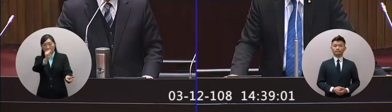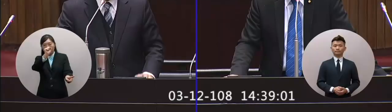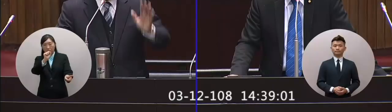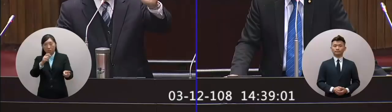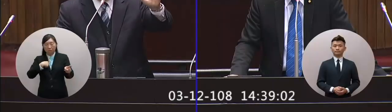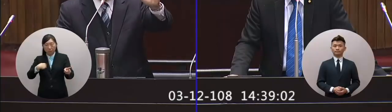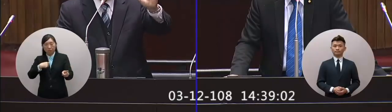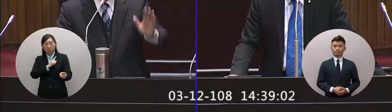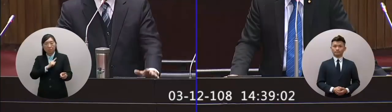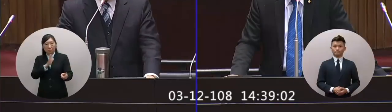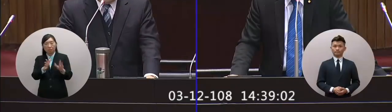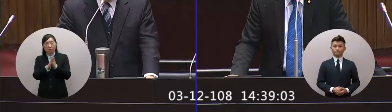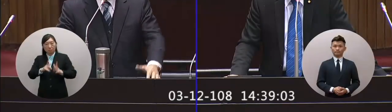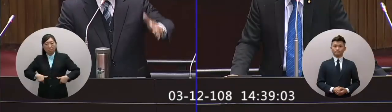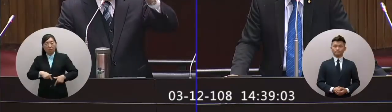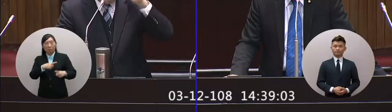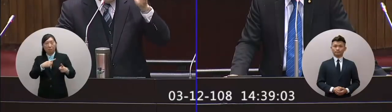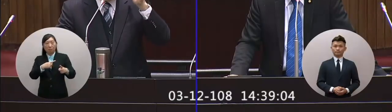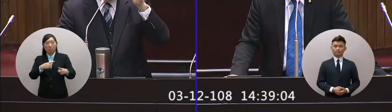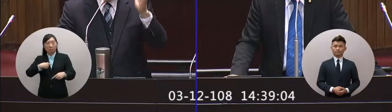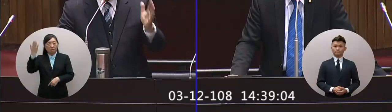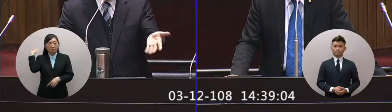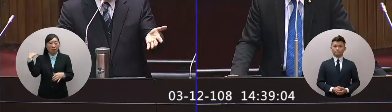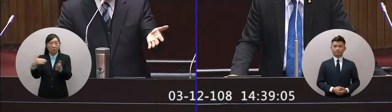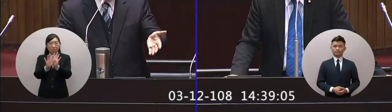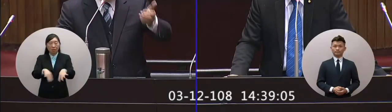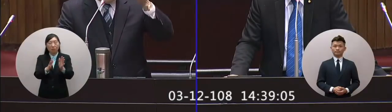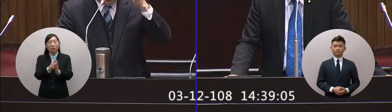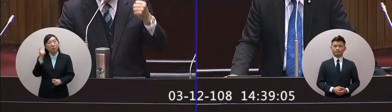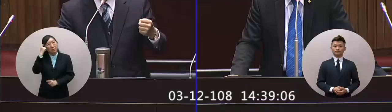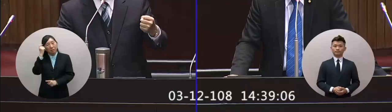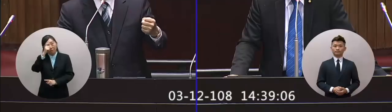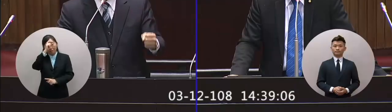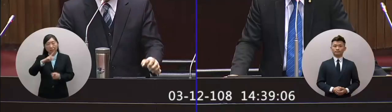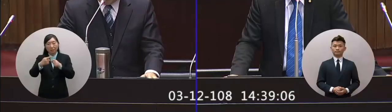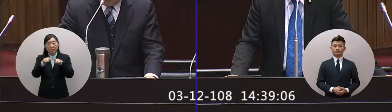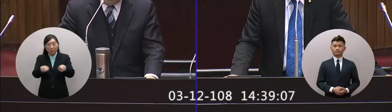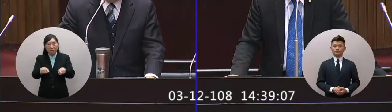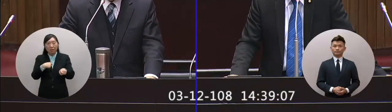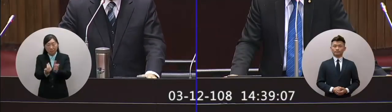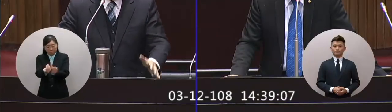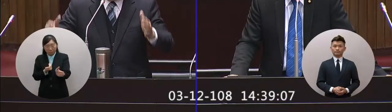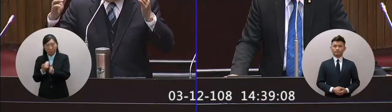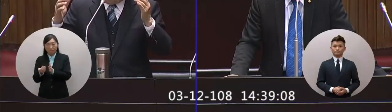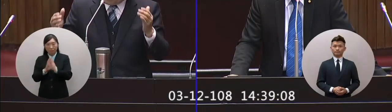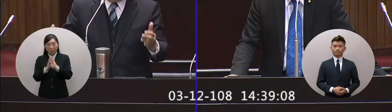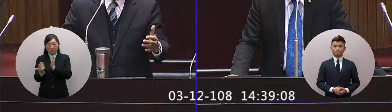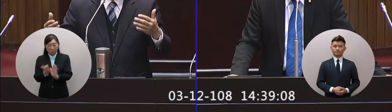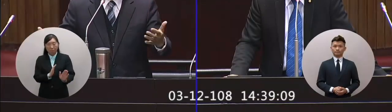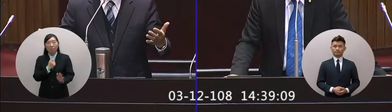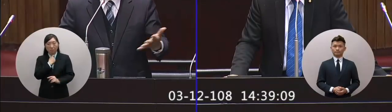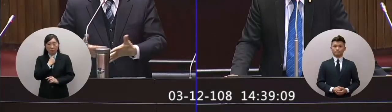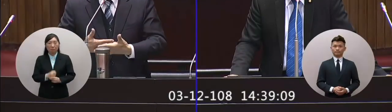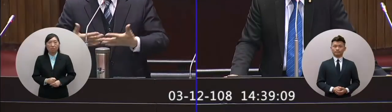我。自古以来都是讲为求和平，只有做战争的准备，没有准